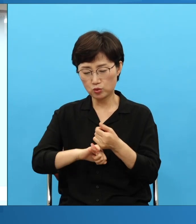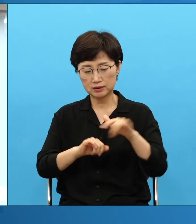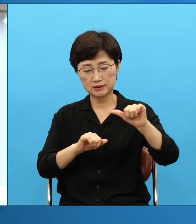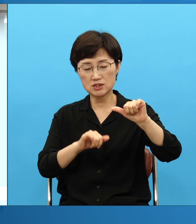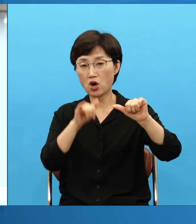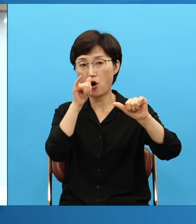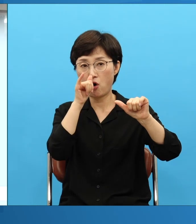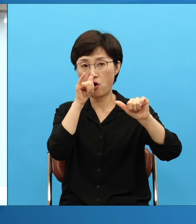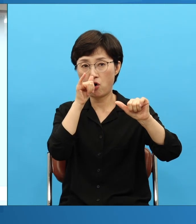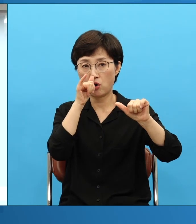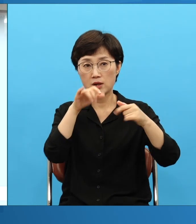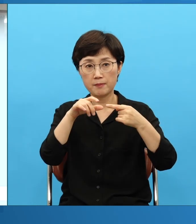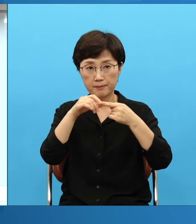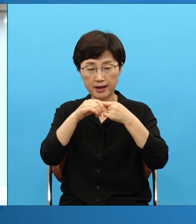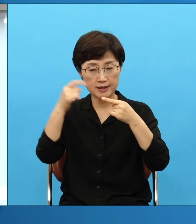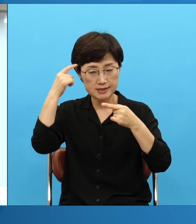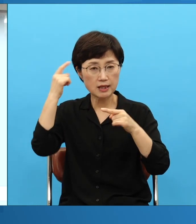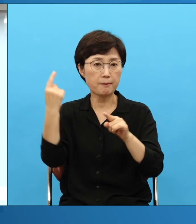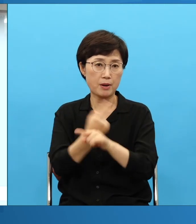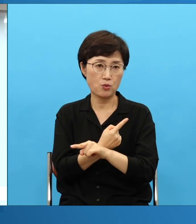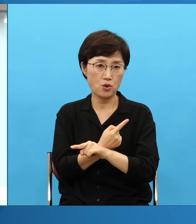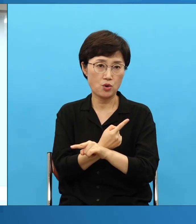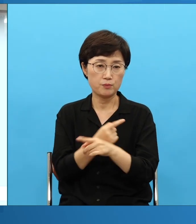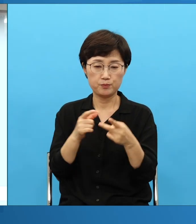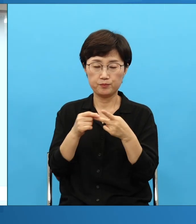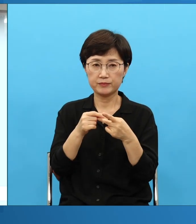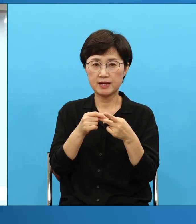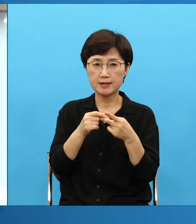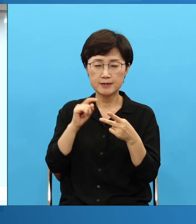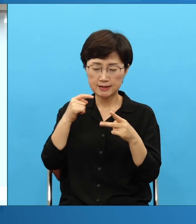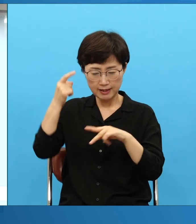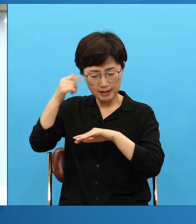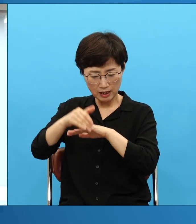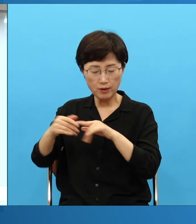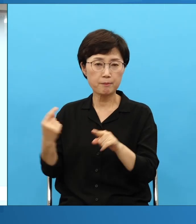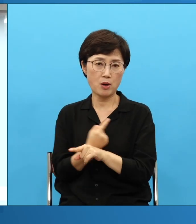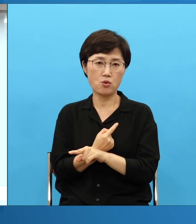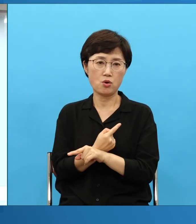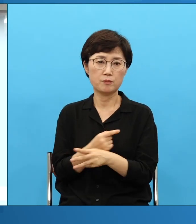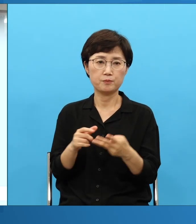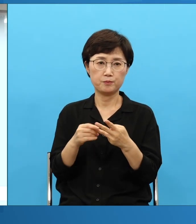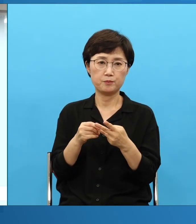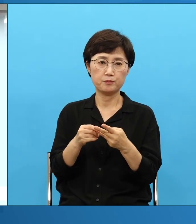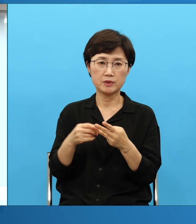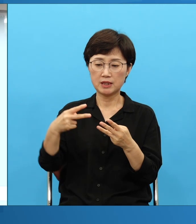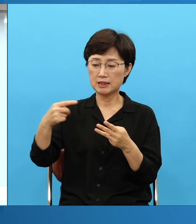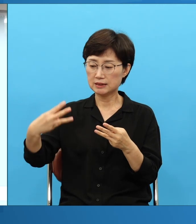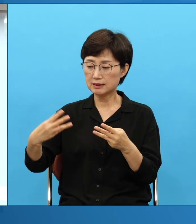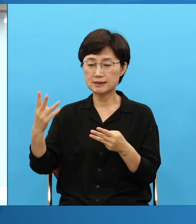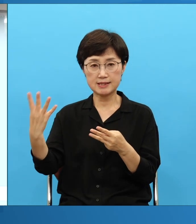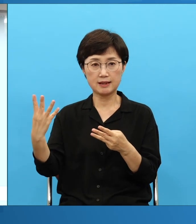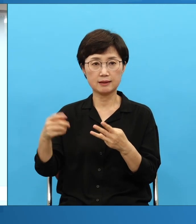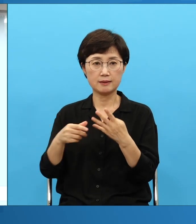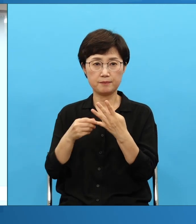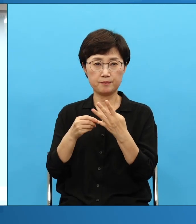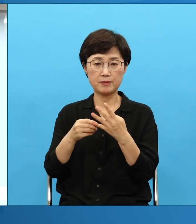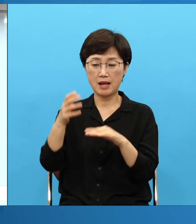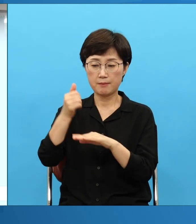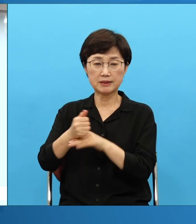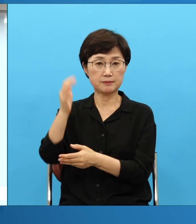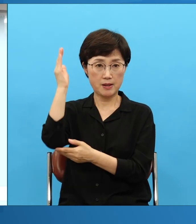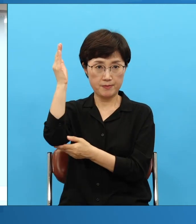이야기하며 먼저 생각 바꾸기, 동기 바꾸기, 3가지 뜰, 마지막